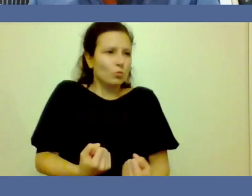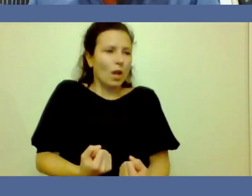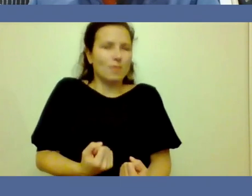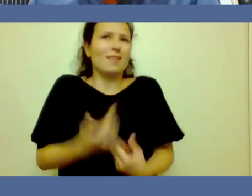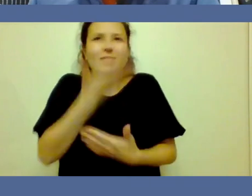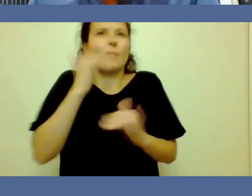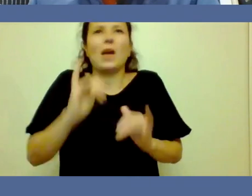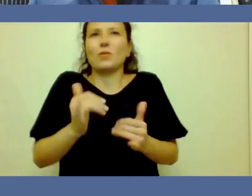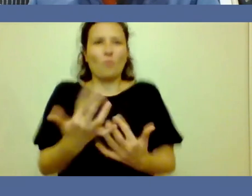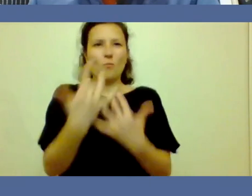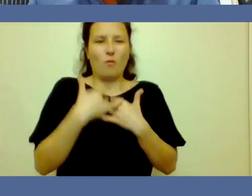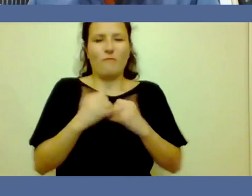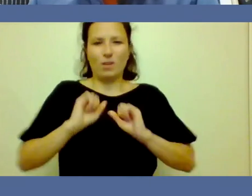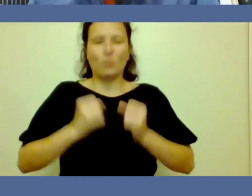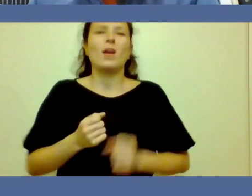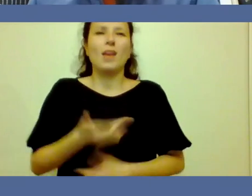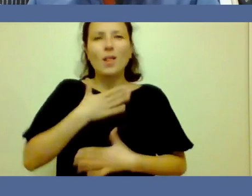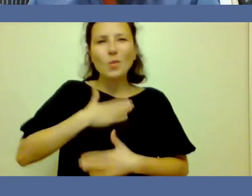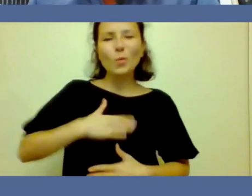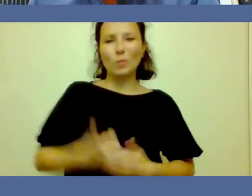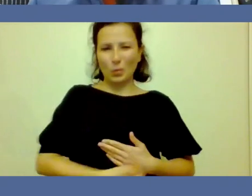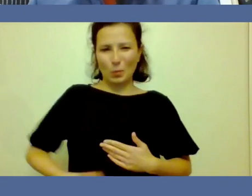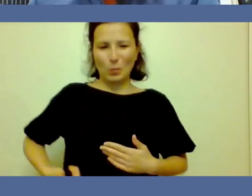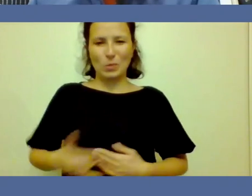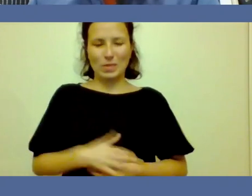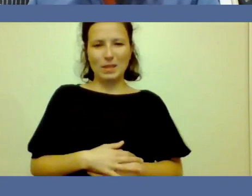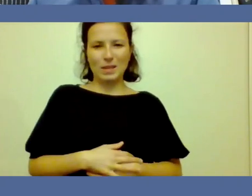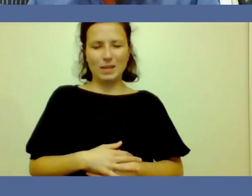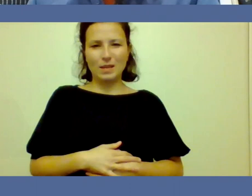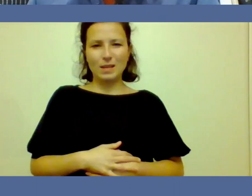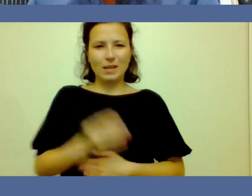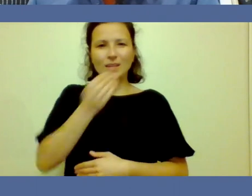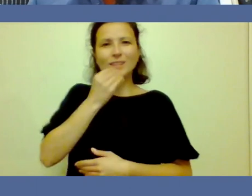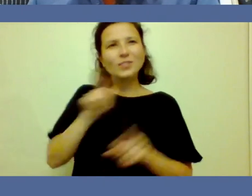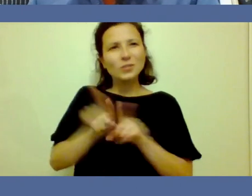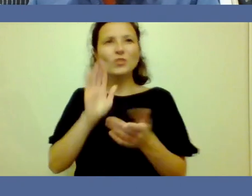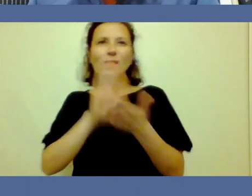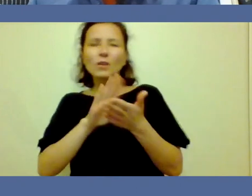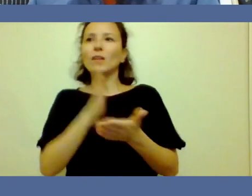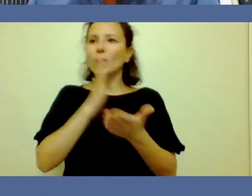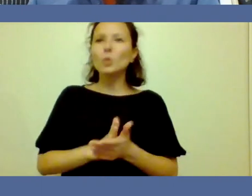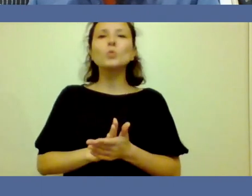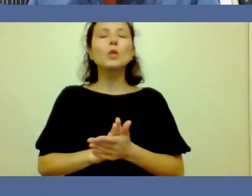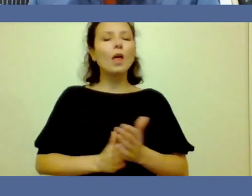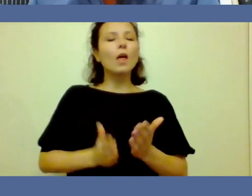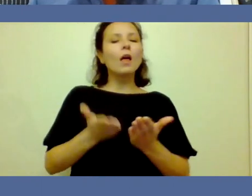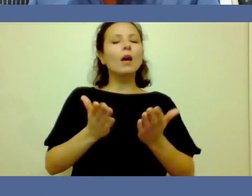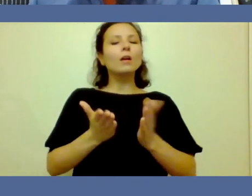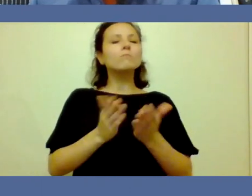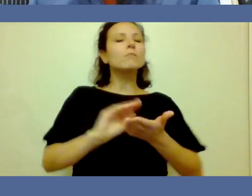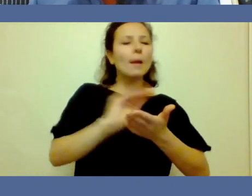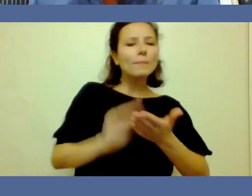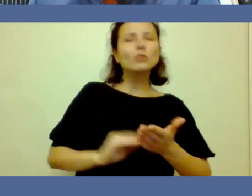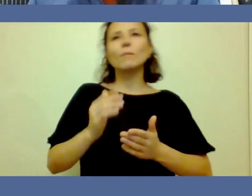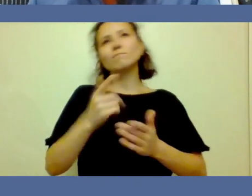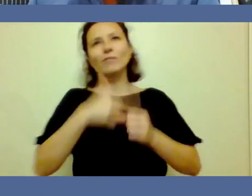to działa, ale po prostu lubię być głodna. I jedzenie też jest nagrodą, jak już napiszę tam, nie wiem, 21 stron,